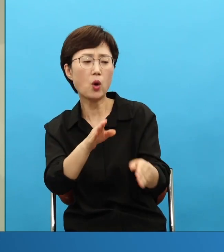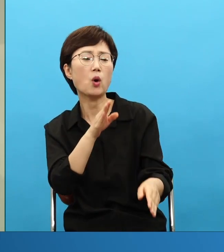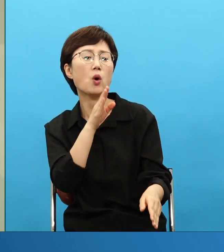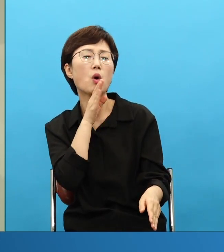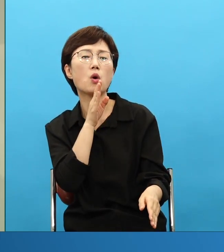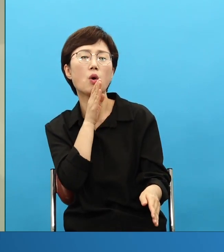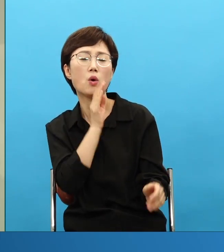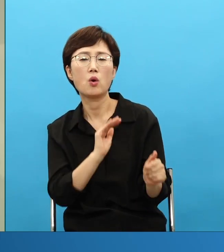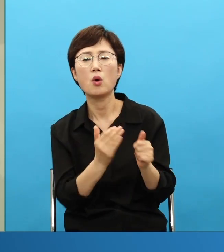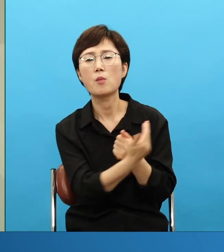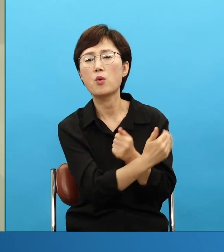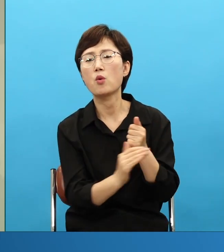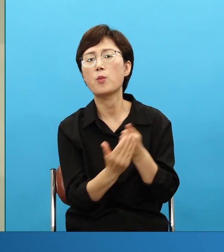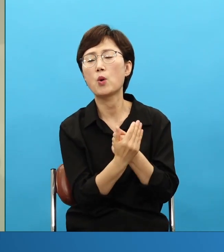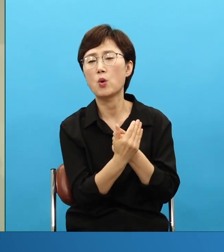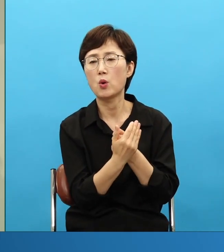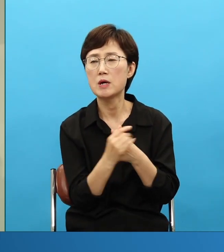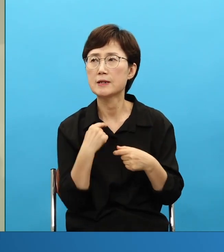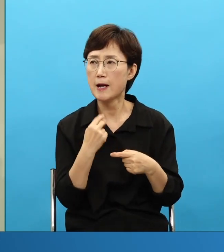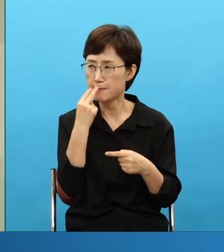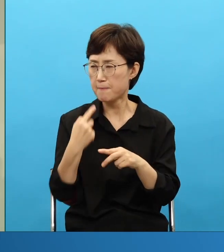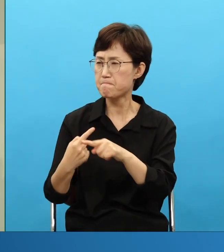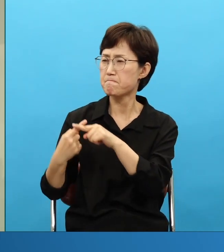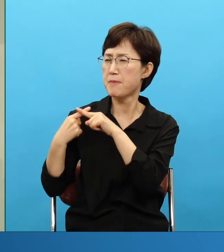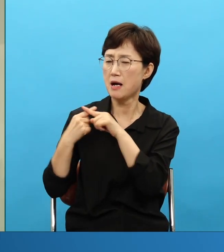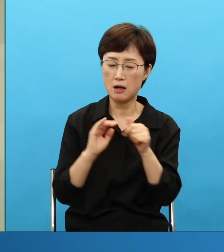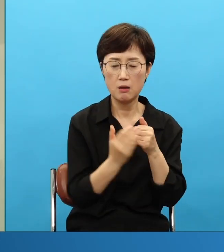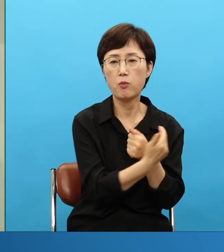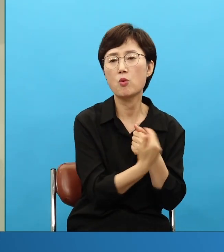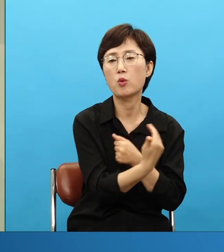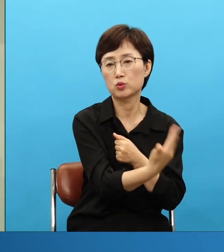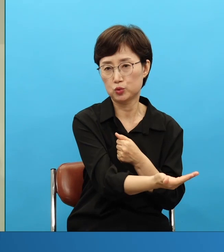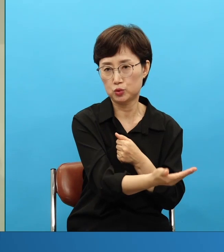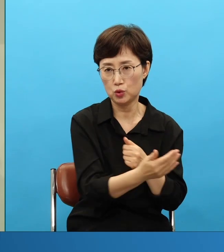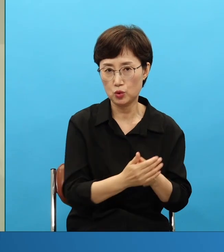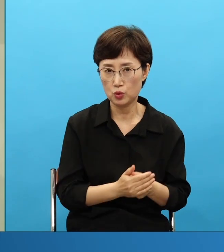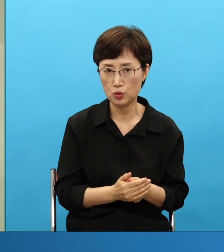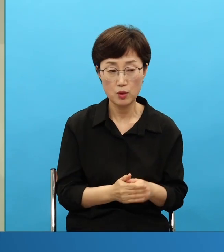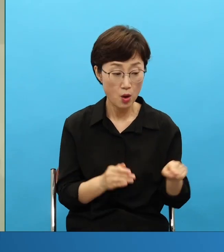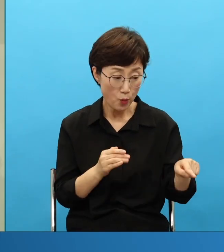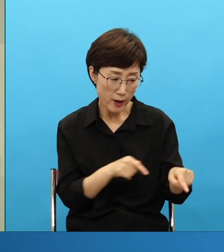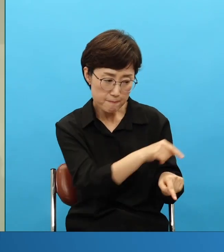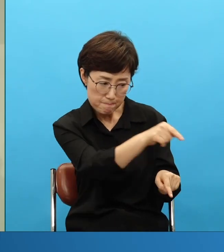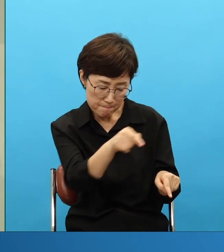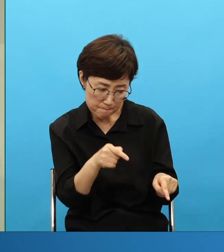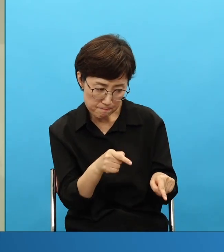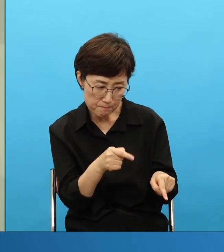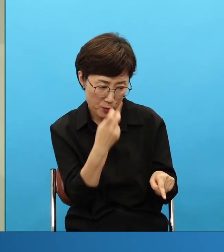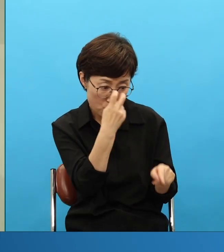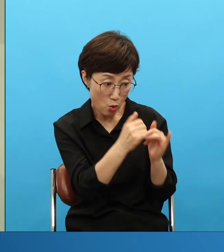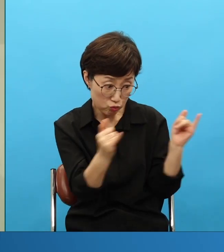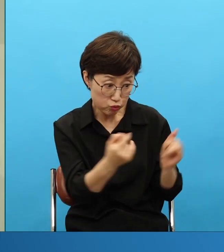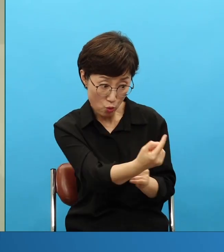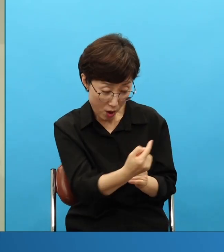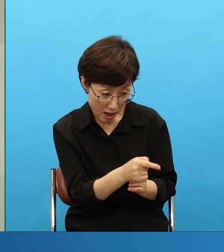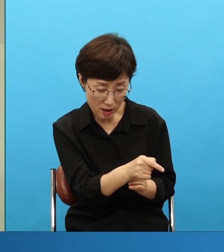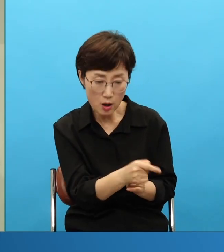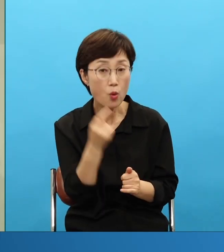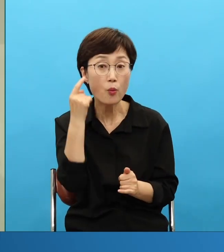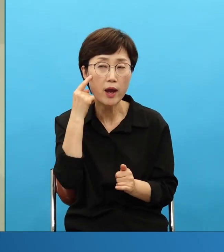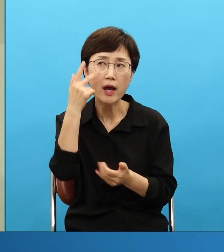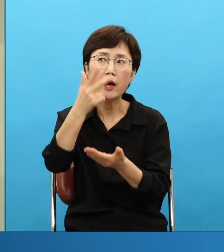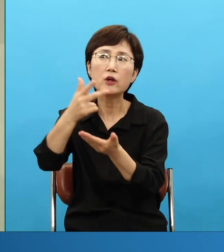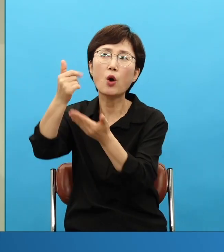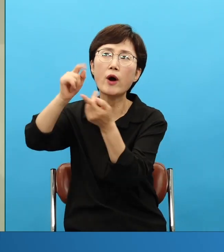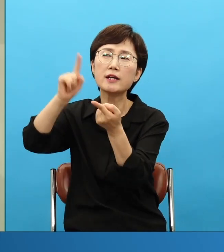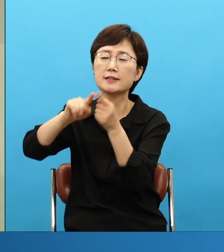to death. 그런 일을 하셔야 돼요. That's the kind of things that you 이 need to do. 사람들은 여호와를 설명해야 되는 정탐꾼들이에요. And these are the scouts that needed to explain the